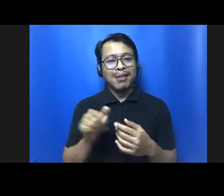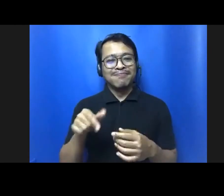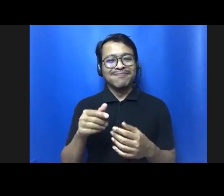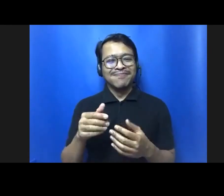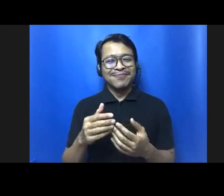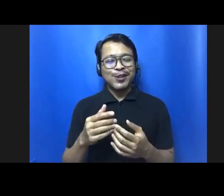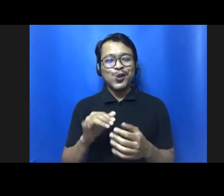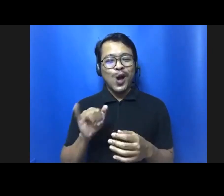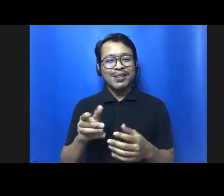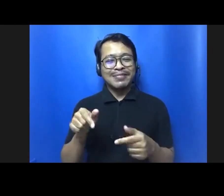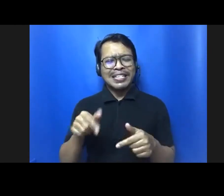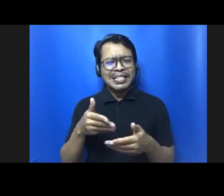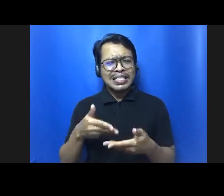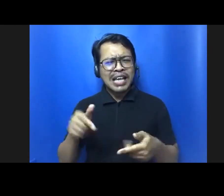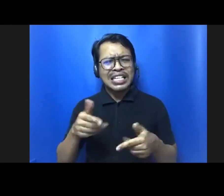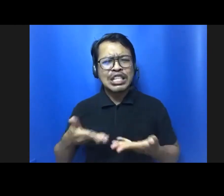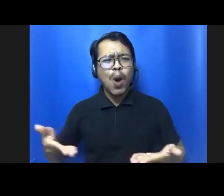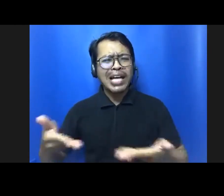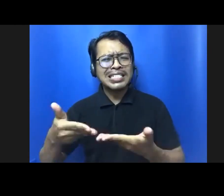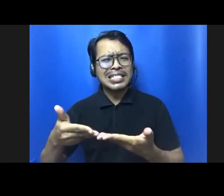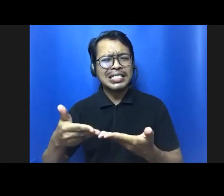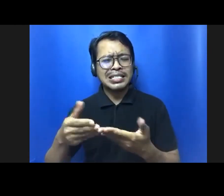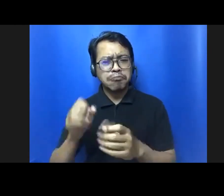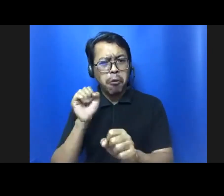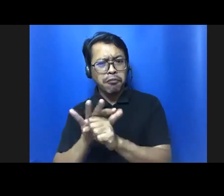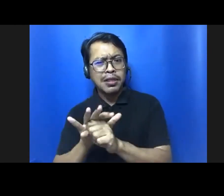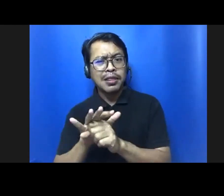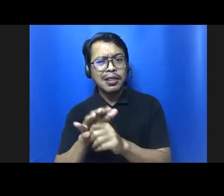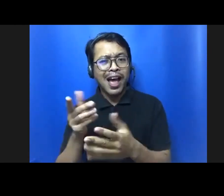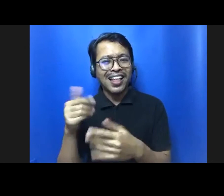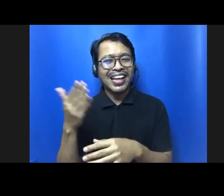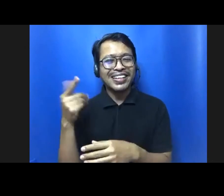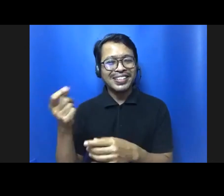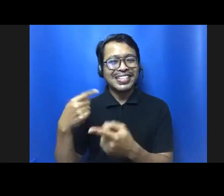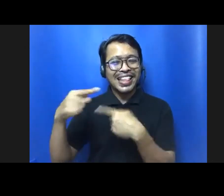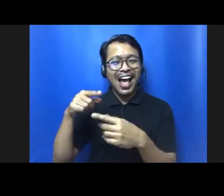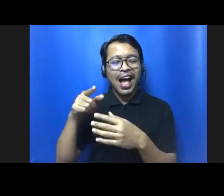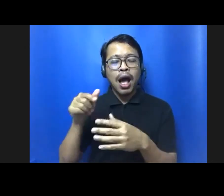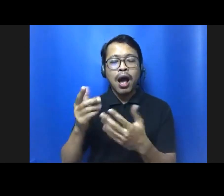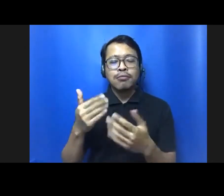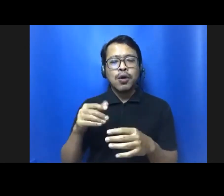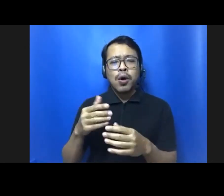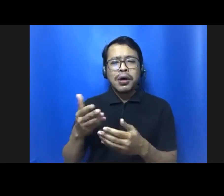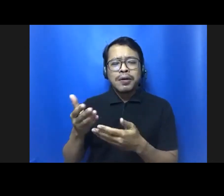ini ya, karena sudah interaksi dengan orang tua itu sudah sejak awal. Ketika terjadi pandemi ya kita